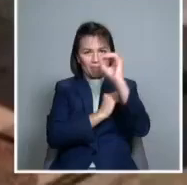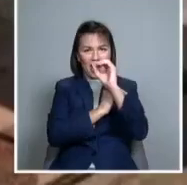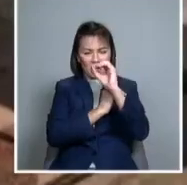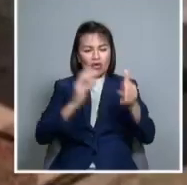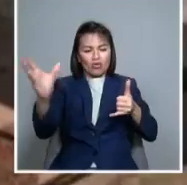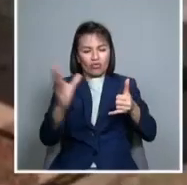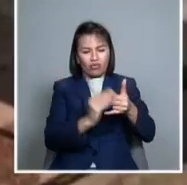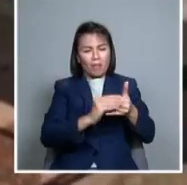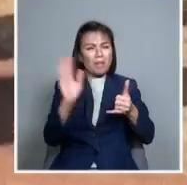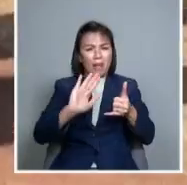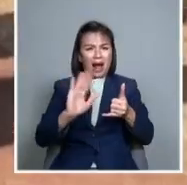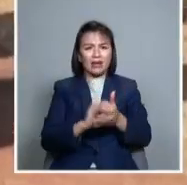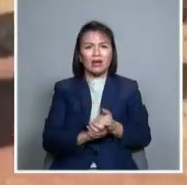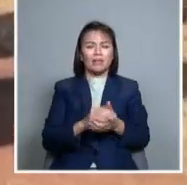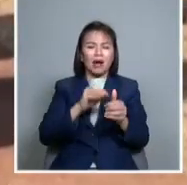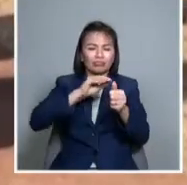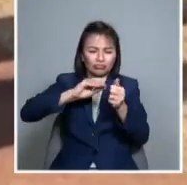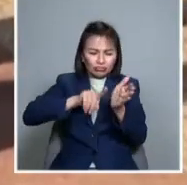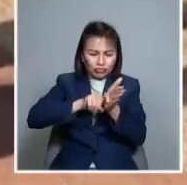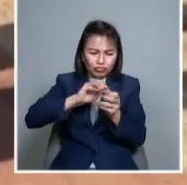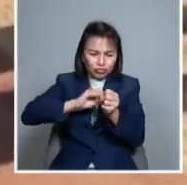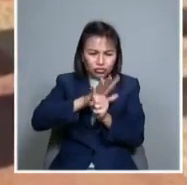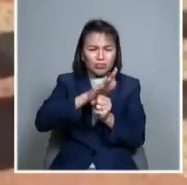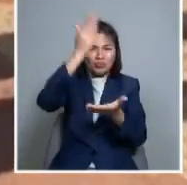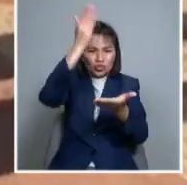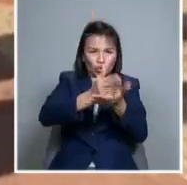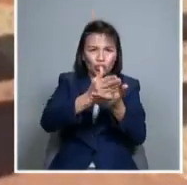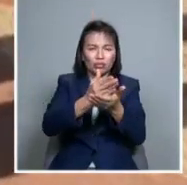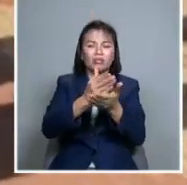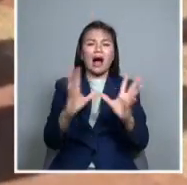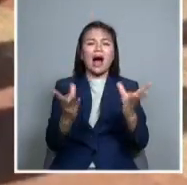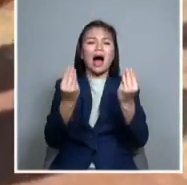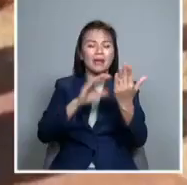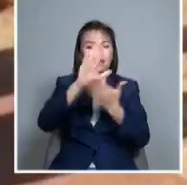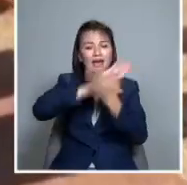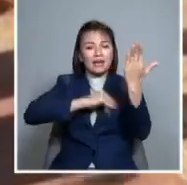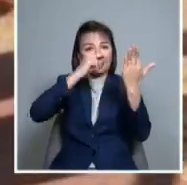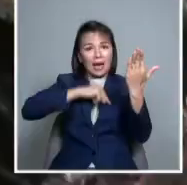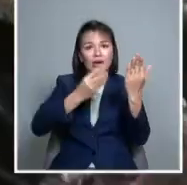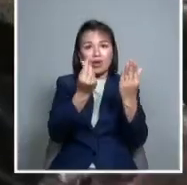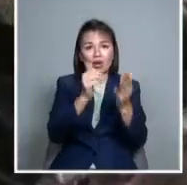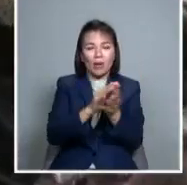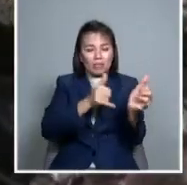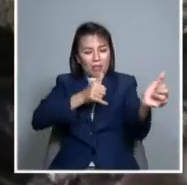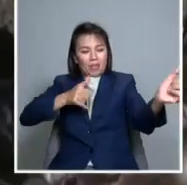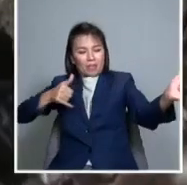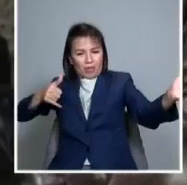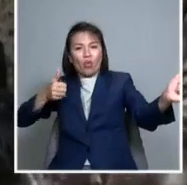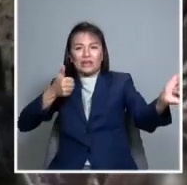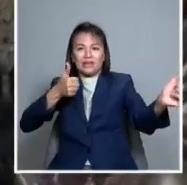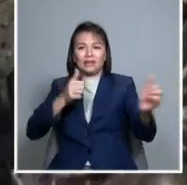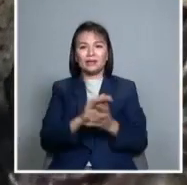ภูมิ 19ขอให้โรคนี้น้ำมันหายไปจากประเทศไทยโดยเร็วนะครับใช่มาต่อคิวกันก็เว้นระยะห่างกันด้วยน่ารักๆเลย